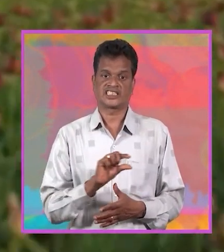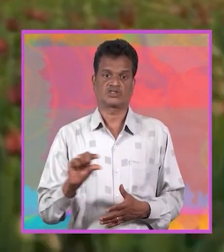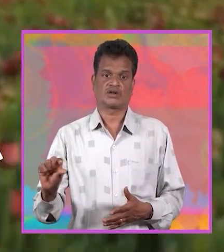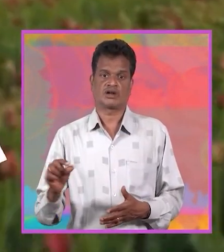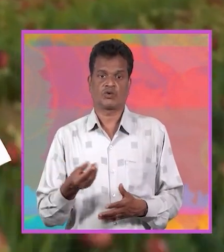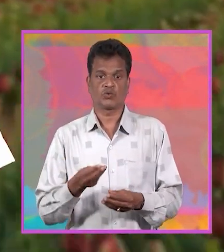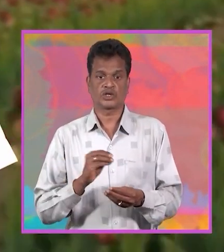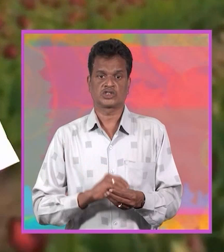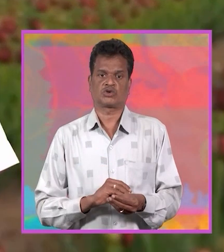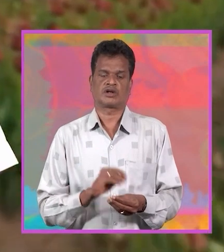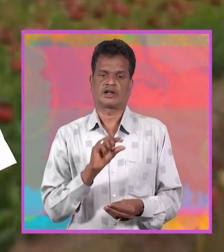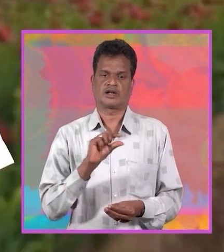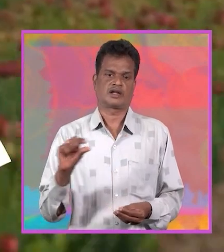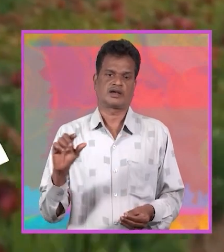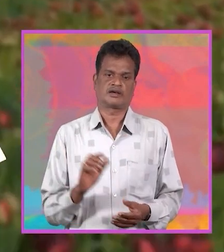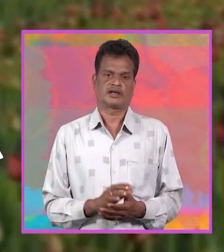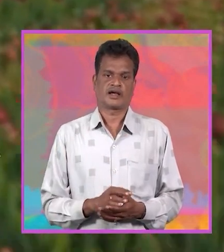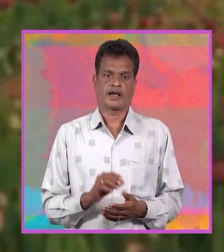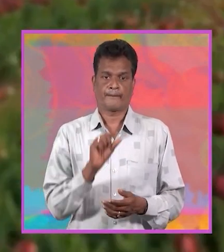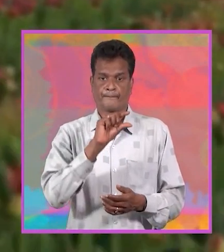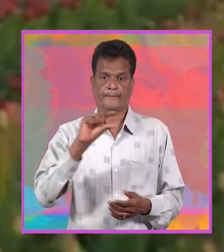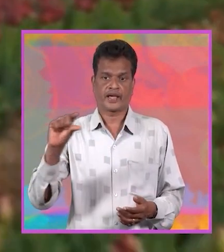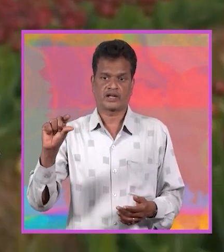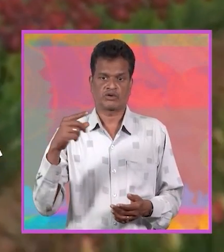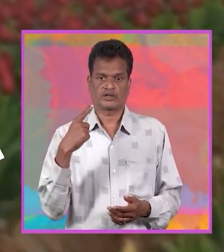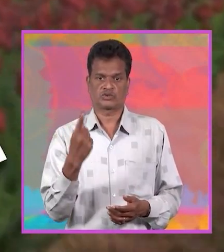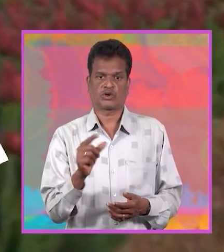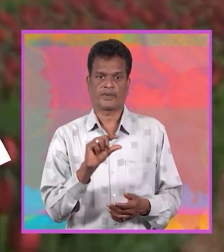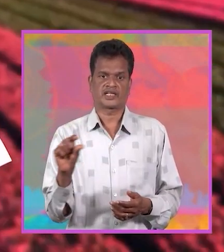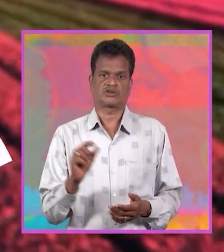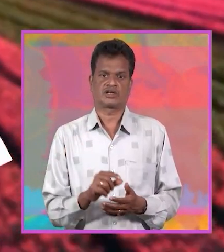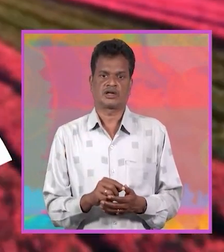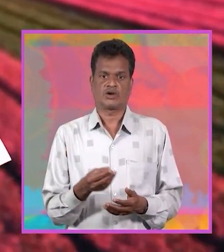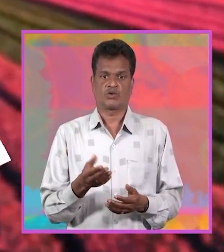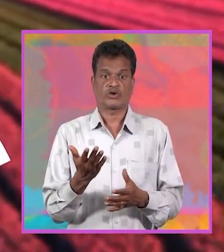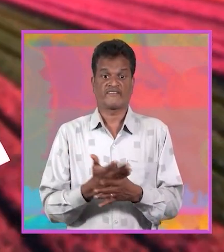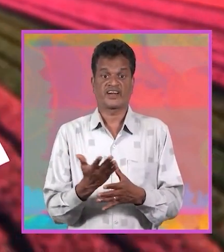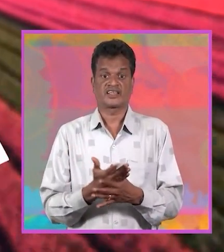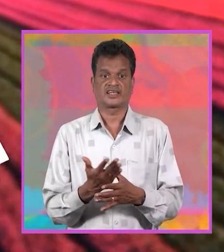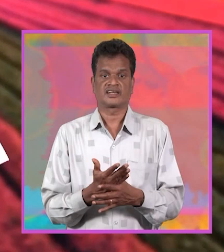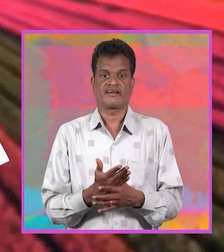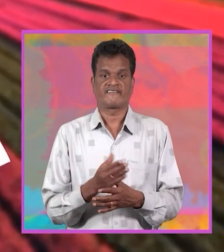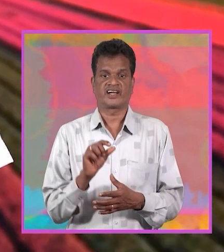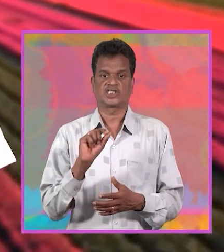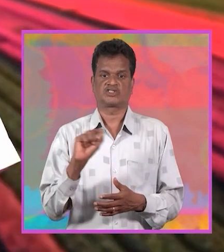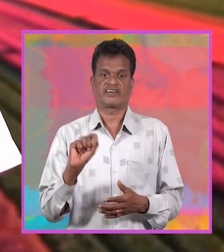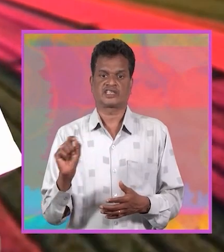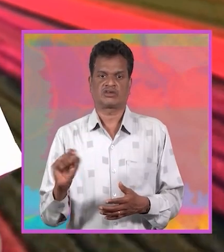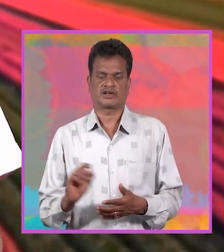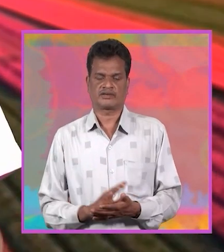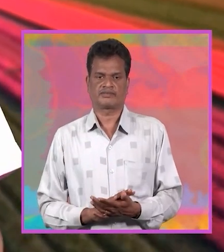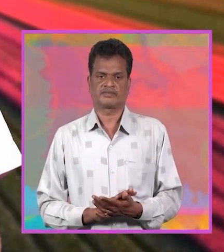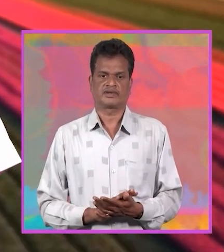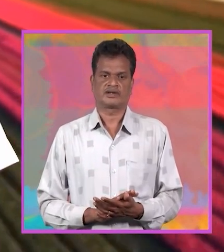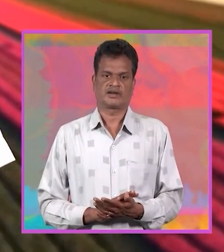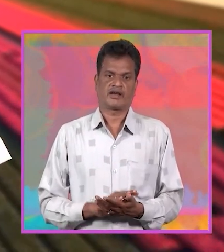உரிச்சொல் அப்படின்னு சொல்லிட்டு பெயரை குறிக்கக்கூடிய சொல் பெயர் சொல் என்றும், ஒரு செயல் வினையை குறிக்கக்கூடிய சொல் வினைச்சொல் என்றும், பெயர்